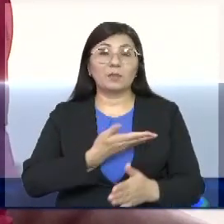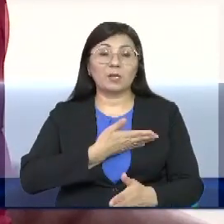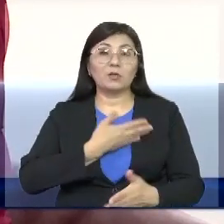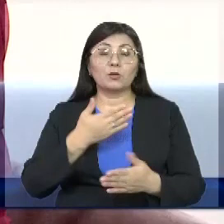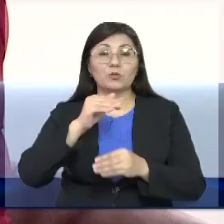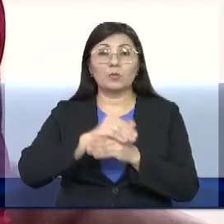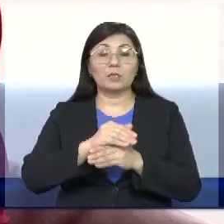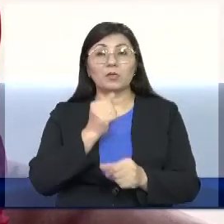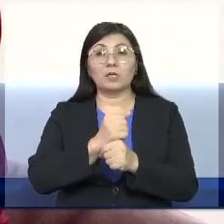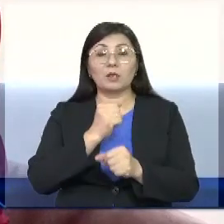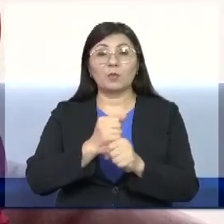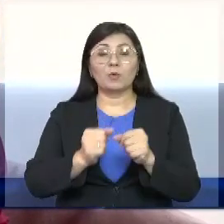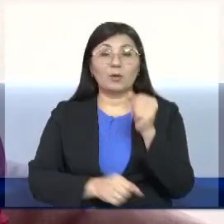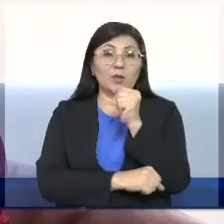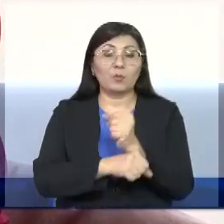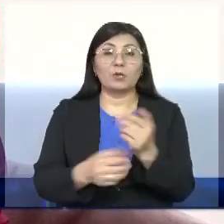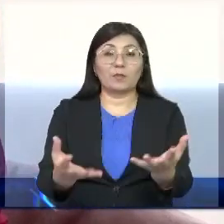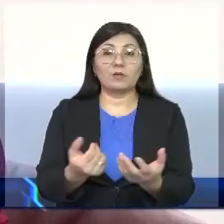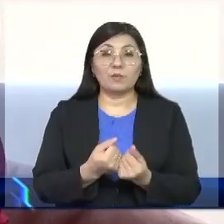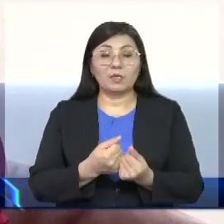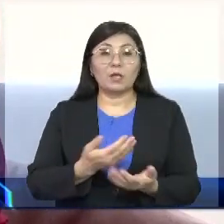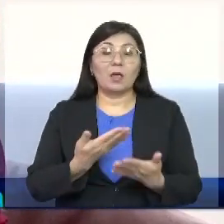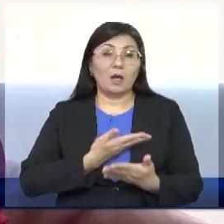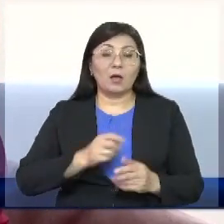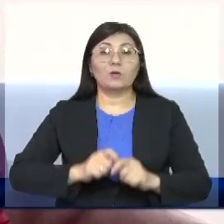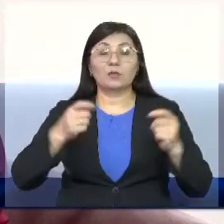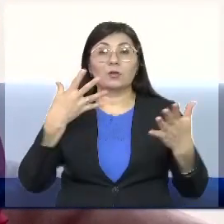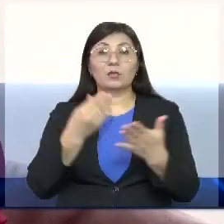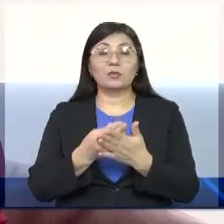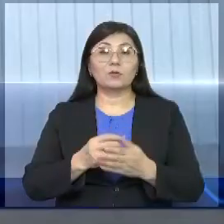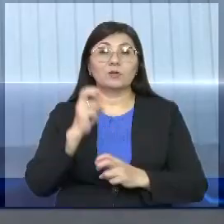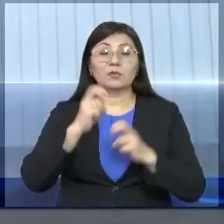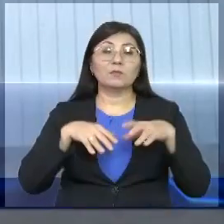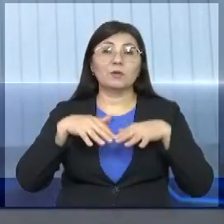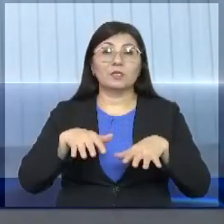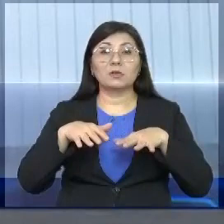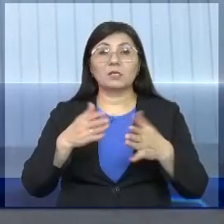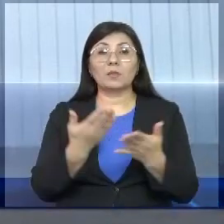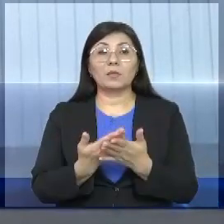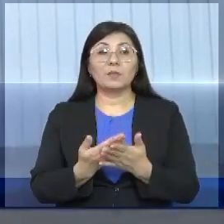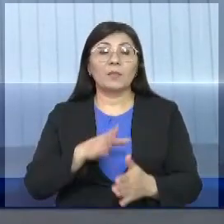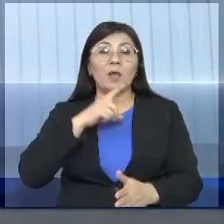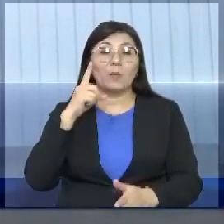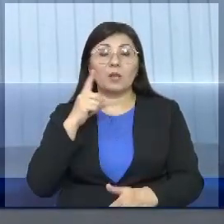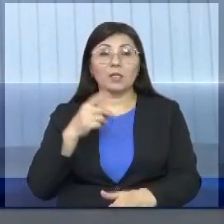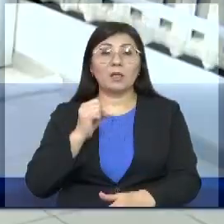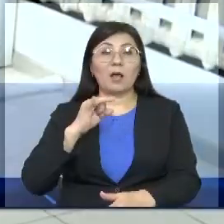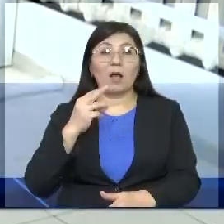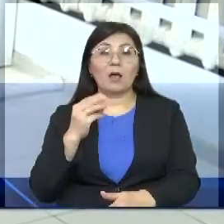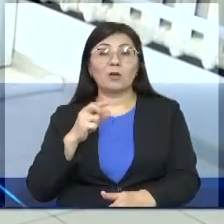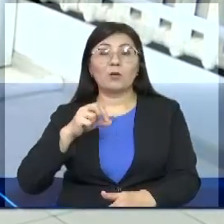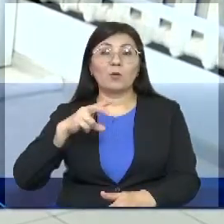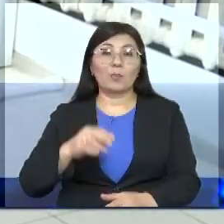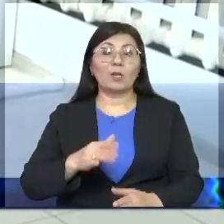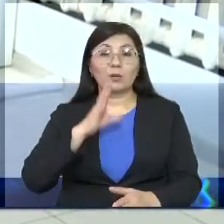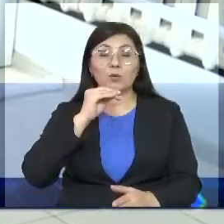еще дополнительно работника взять. Кроме того, в перспективе хочу открыть собственный швейный цех. А молодая бизнес-вумен из райцентра Айшолпан Тапашева